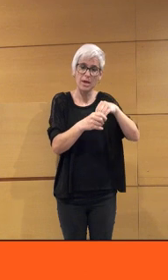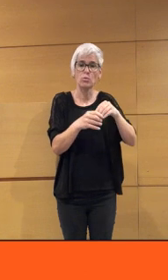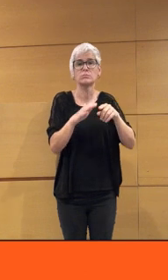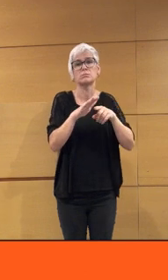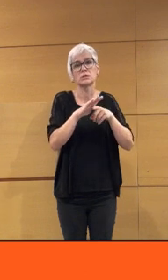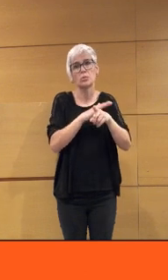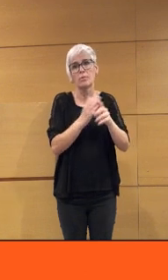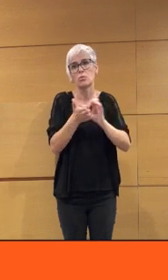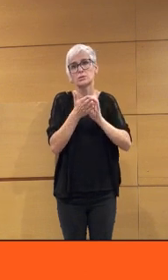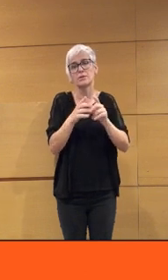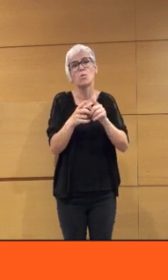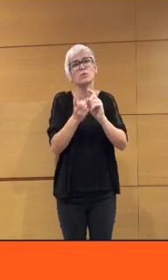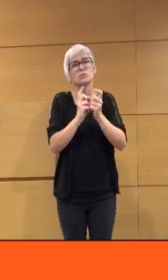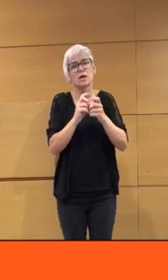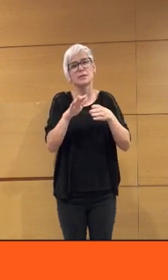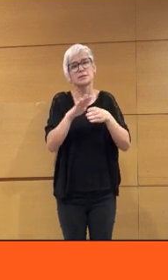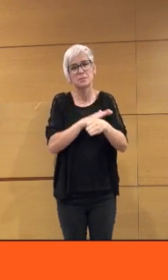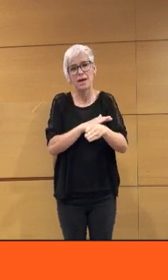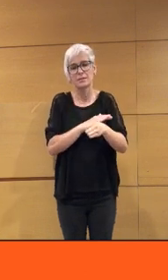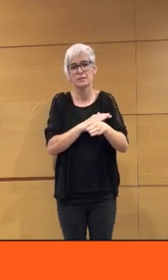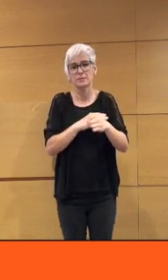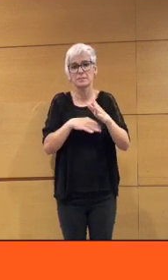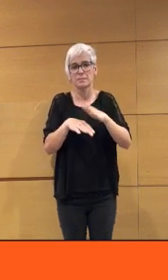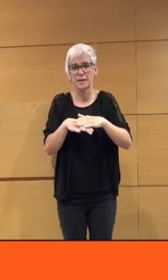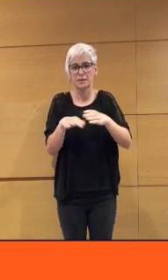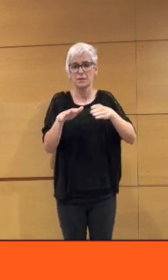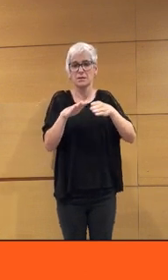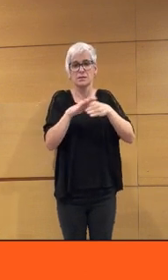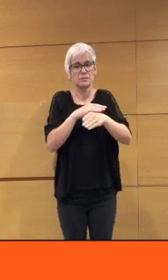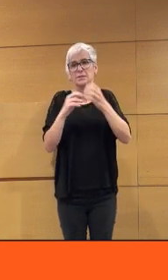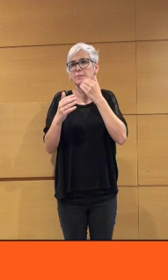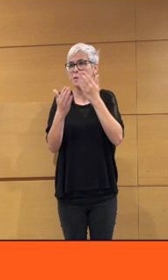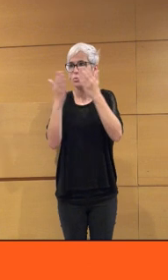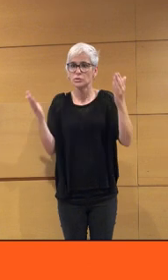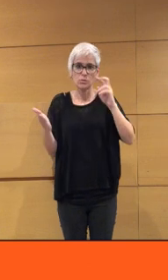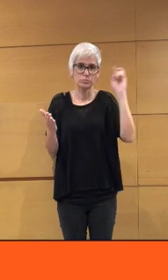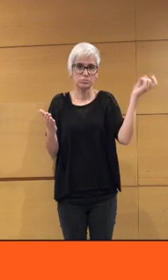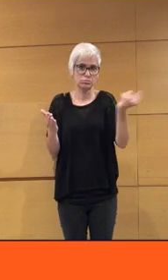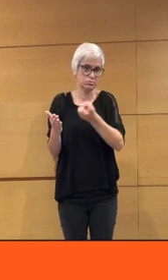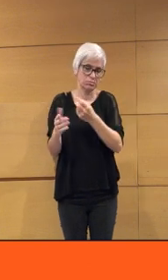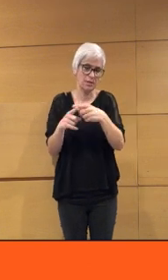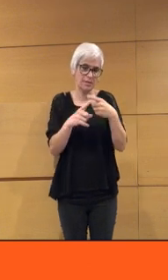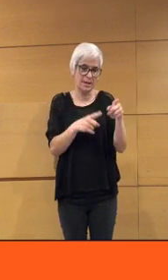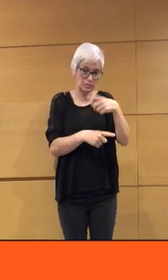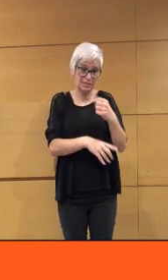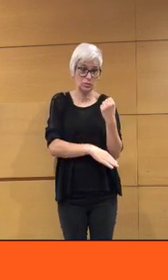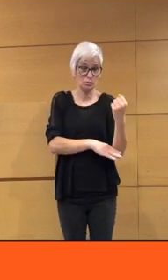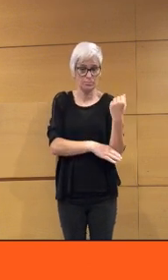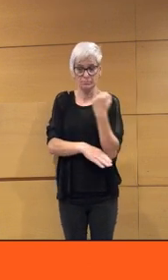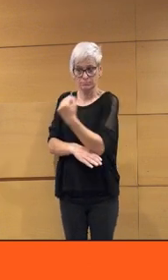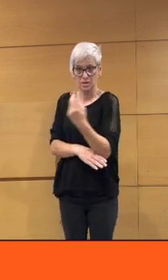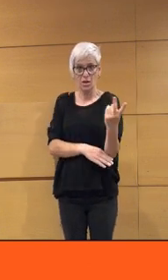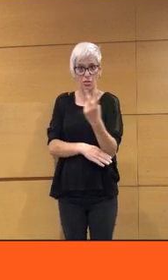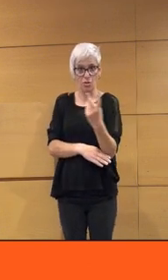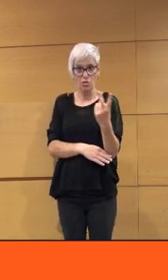oferir com una consultoria d'accessibilitat per fer plans d'accessibilitat a museus, etc. Doncs nosaltres donem suport en aquestes dues